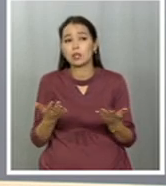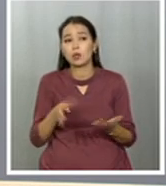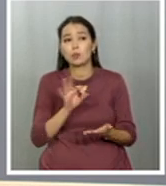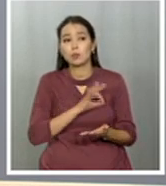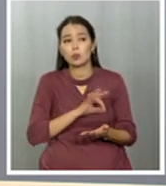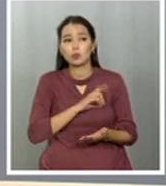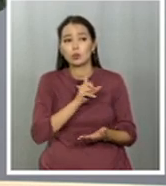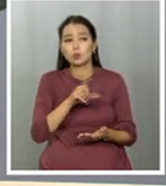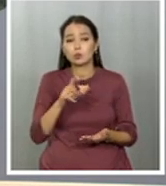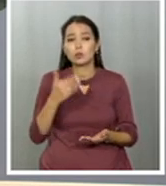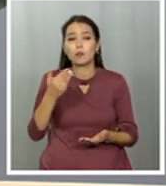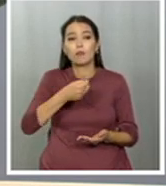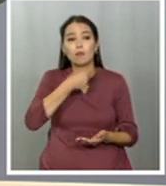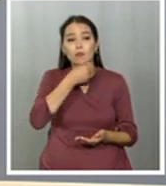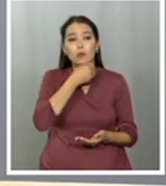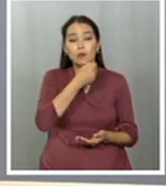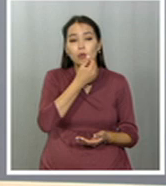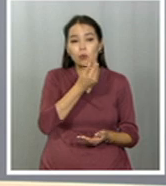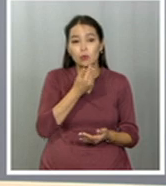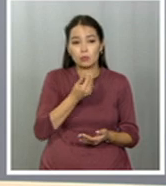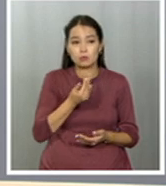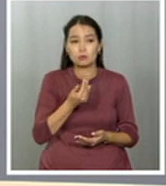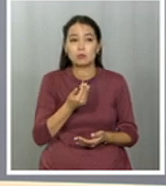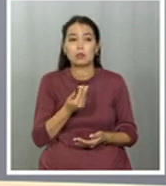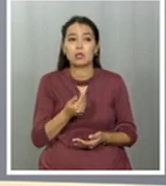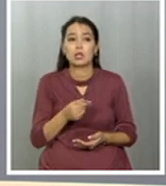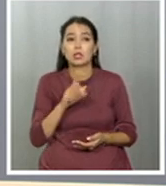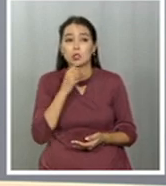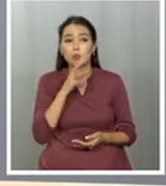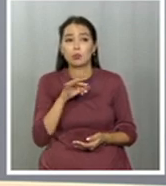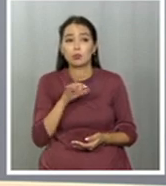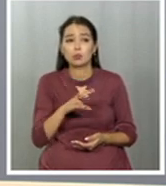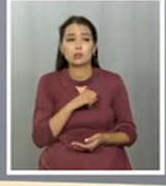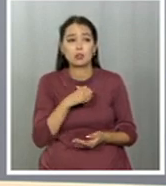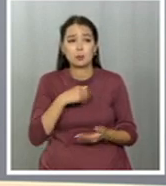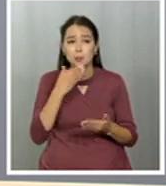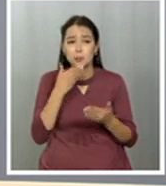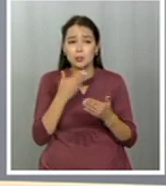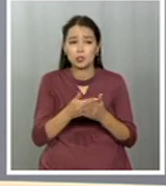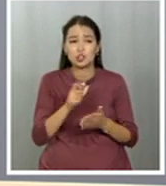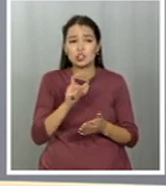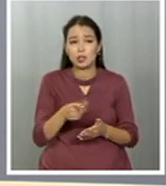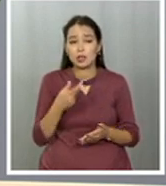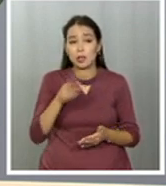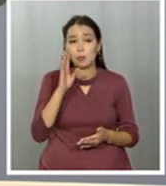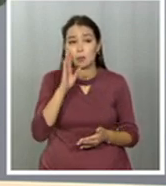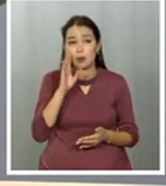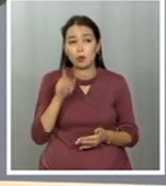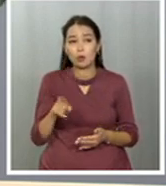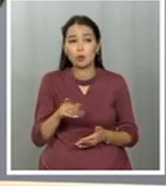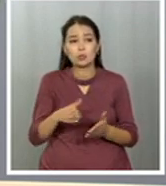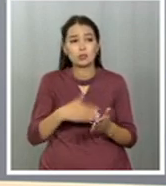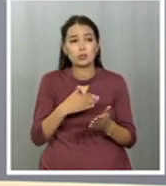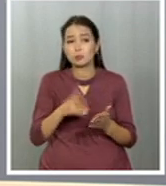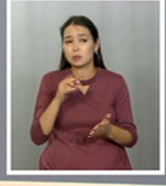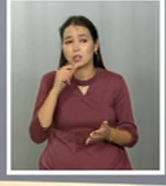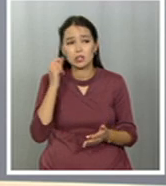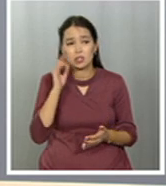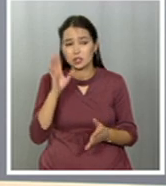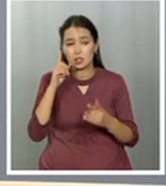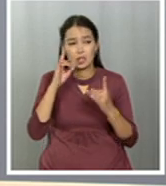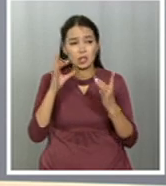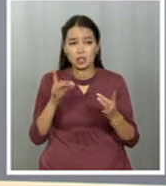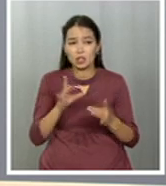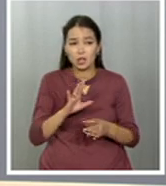возраста». Комментарий. «Дед Мамун – самый близкий человек для мальчика. Он совсем не хитрый, наивный, и